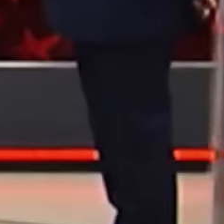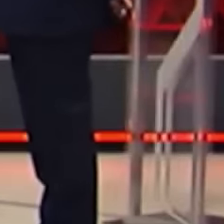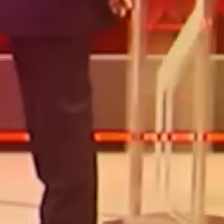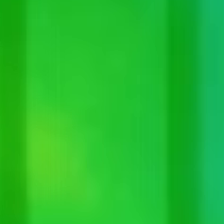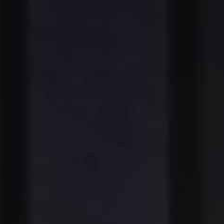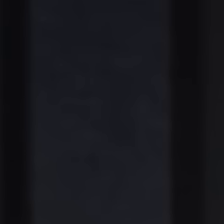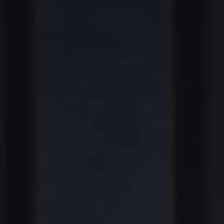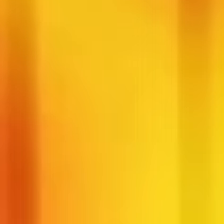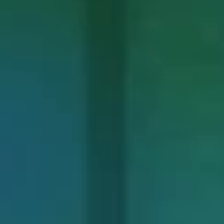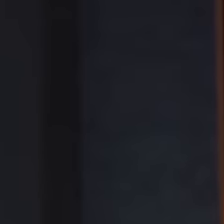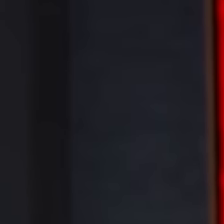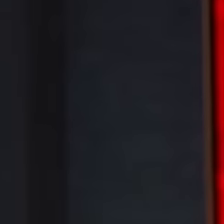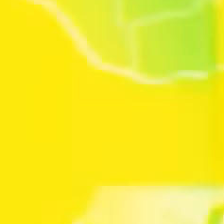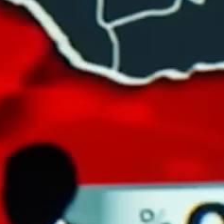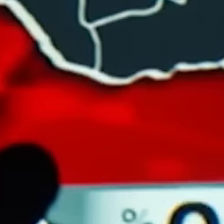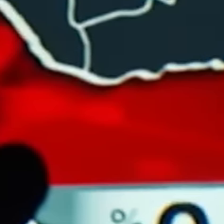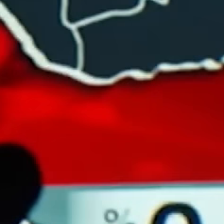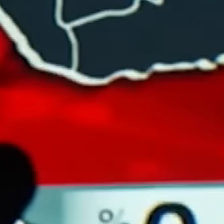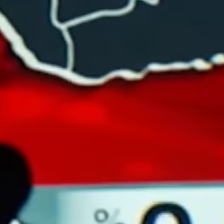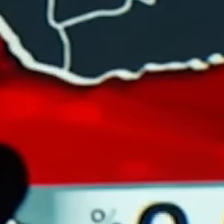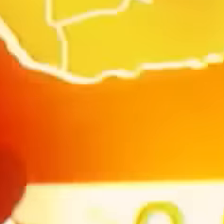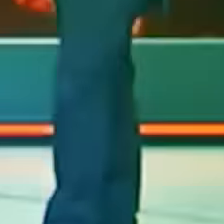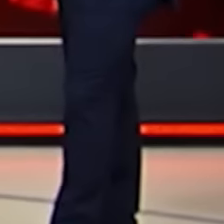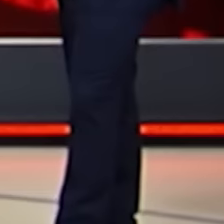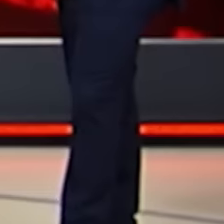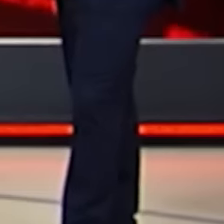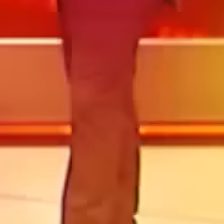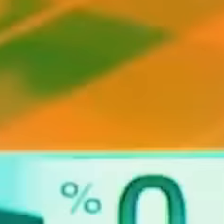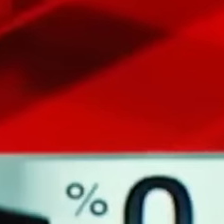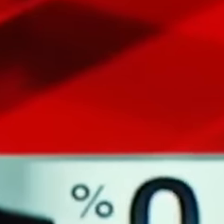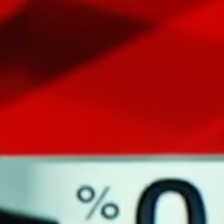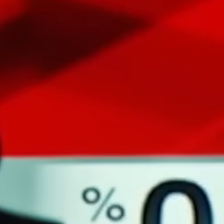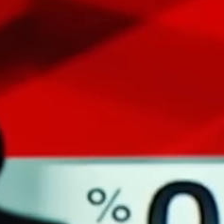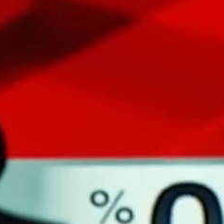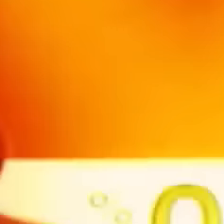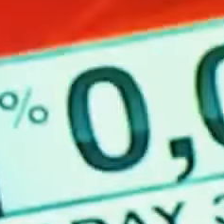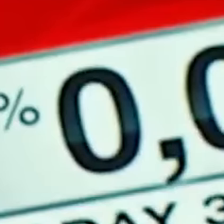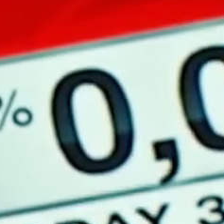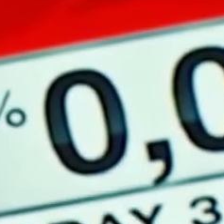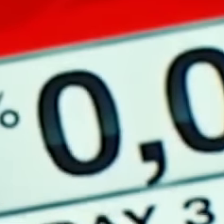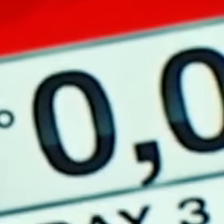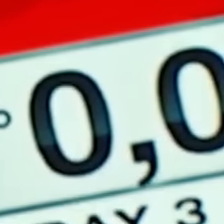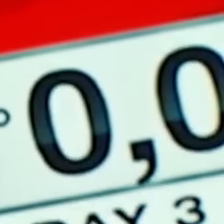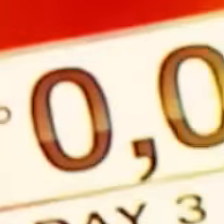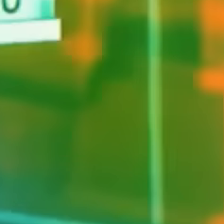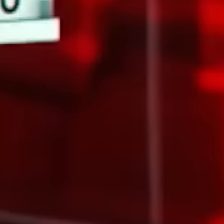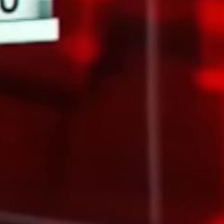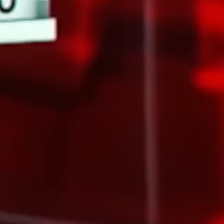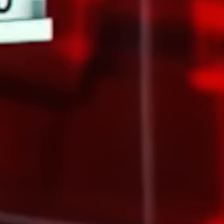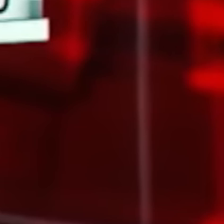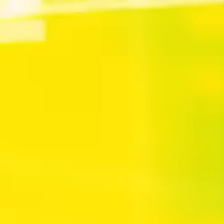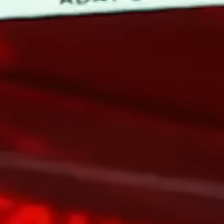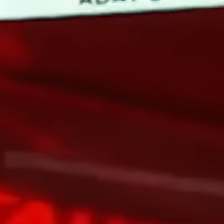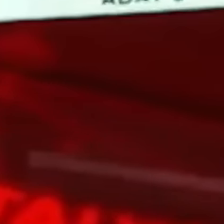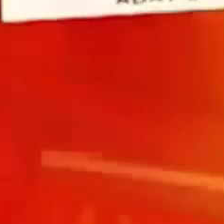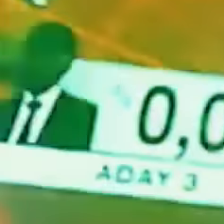yine aynı. Now Haber ekranı. Türk halkı demokraside kararlıdır. Sabırsızlıkla sandığa gitmek isteyen çok insan olduğunu gösteriyor. Daha var o